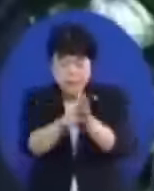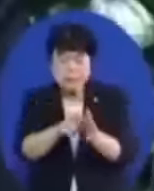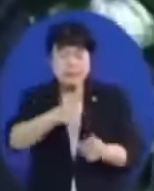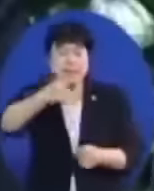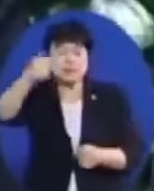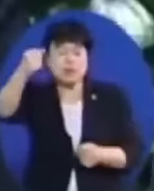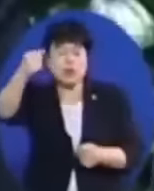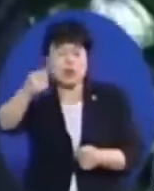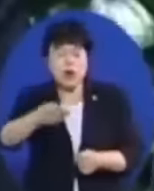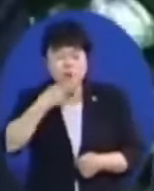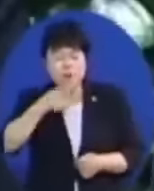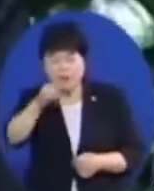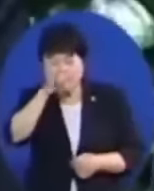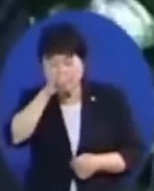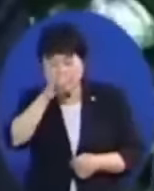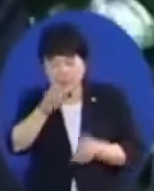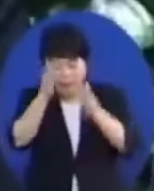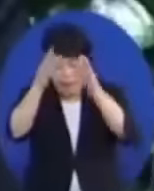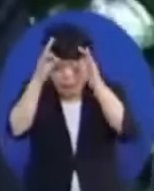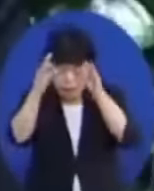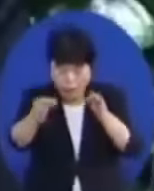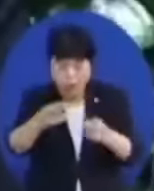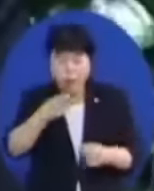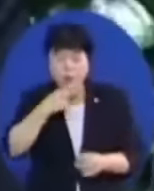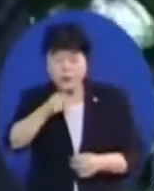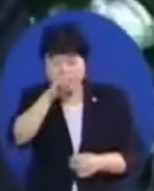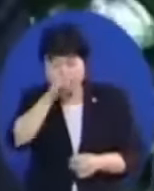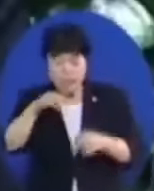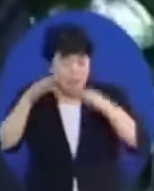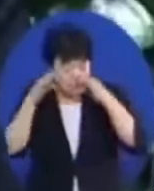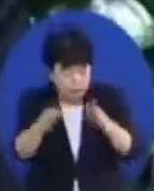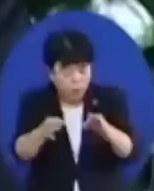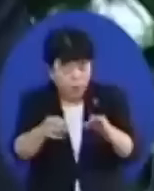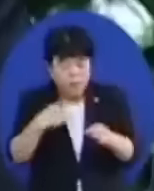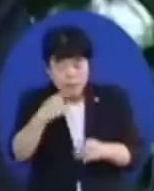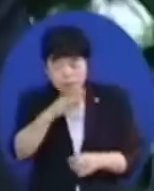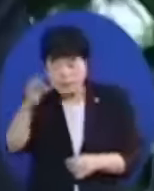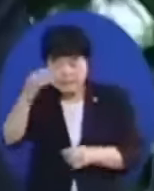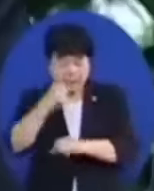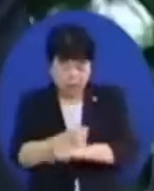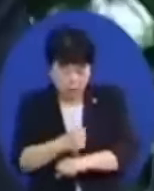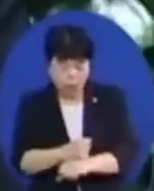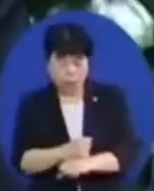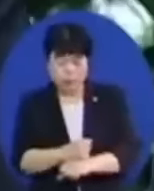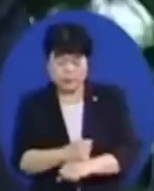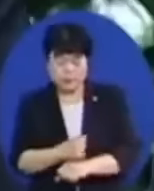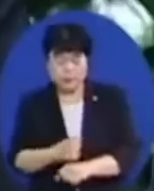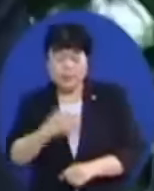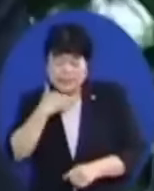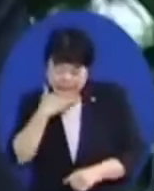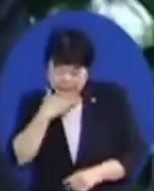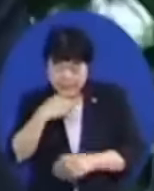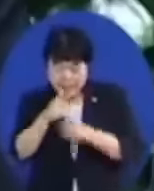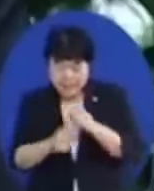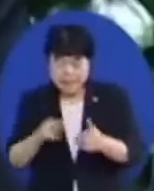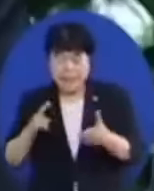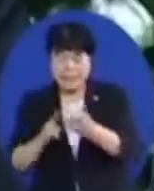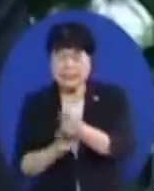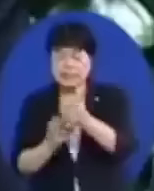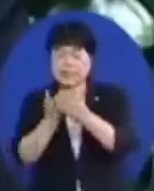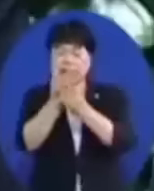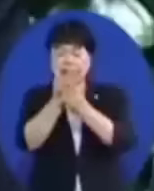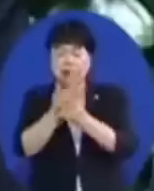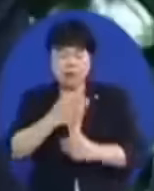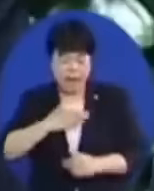가지고 없는 것을 있는 것까지 바라보고 없는 것을 있는 것까지 부르고 입으로 시인하고 기다리면 하나님의 기적이 일어나는